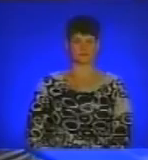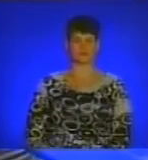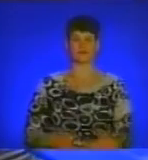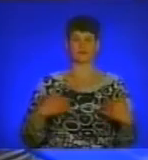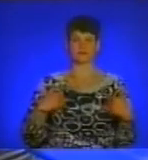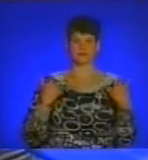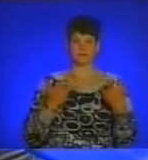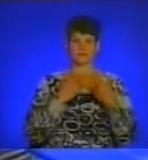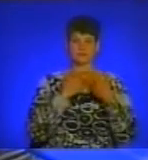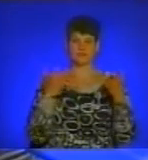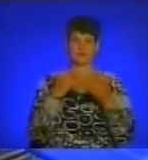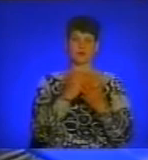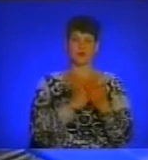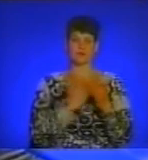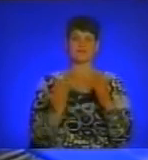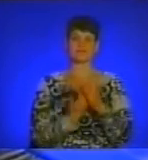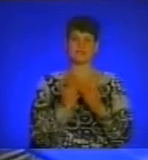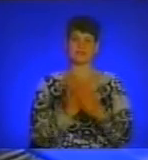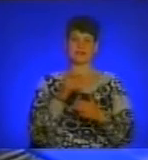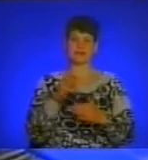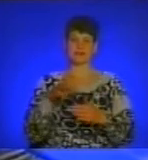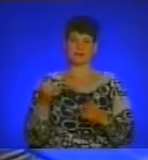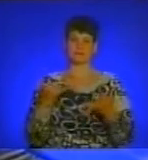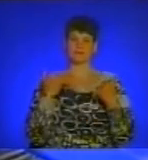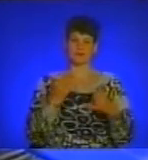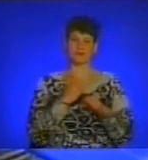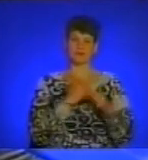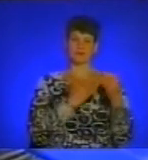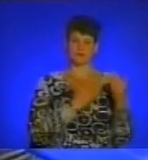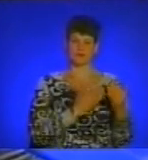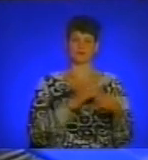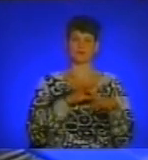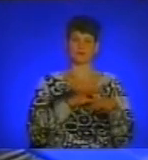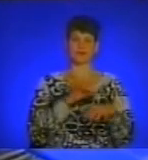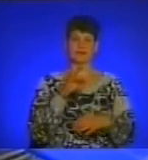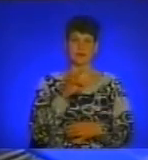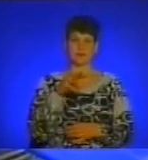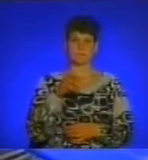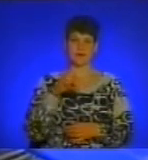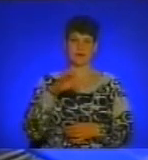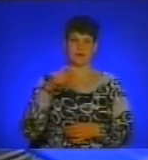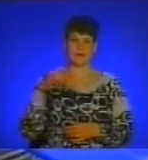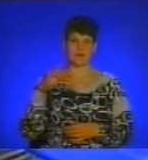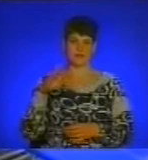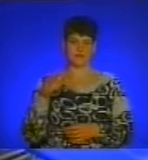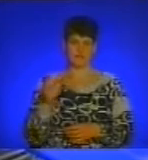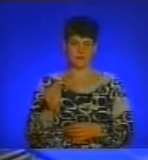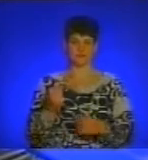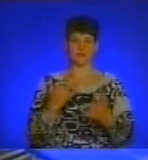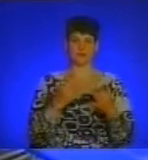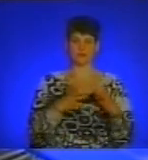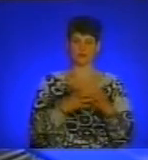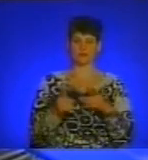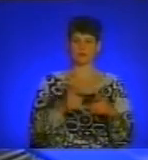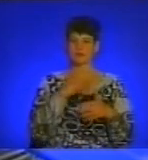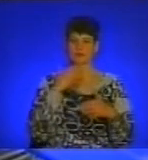Вітаю вас в ефірі інформаційна програма «Вісі ТТБ». В студії для вас сьогодні працюю я, ведуча Наталя Михайлієва. Наші знімальні групи підготували для вас